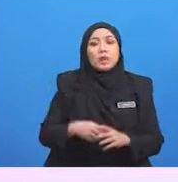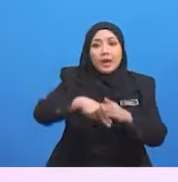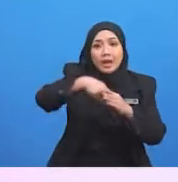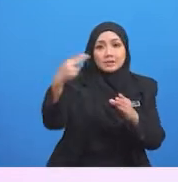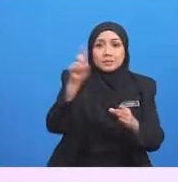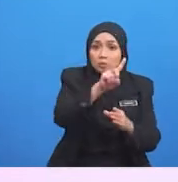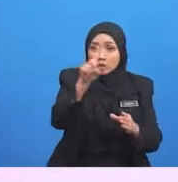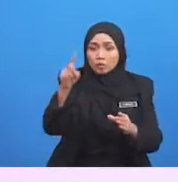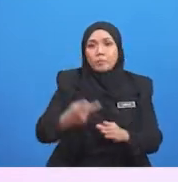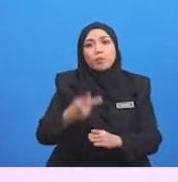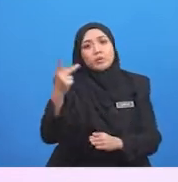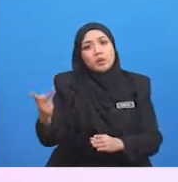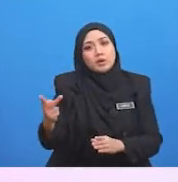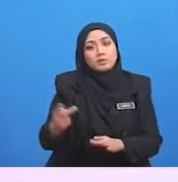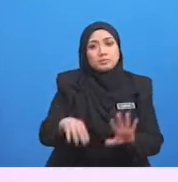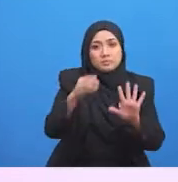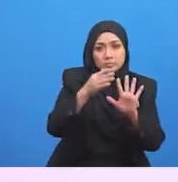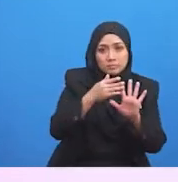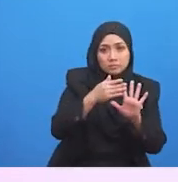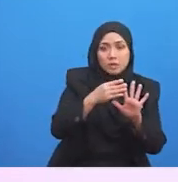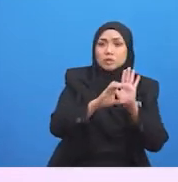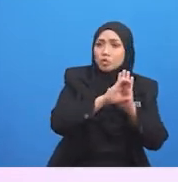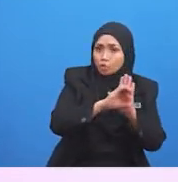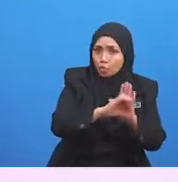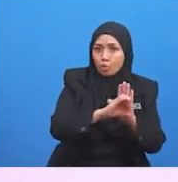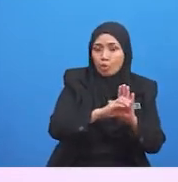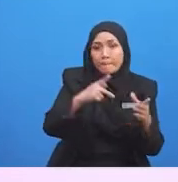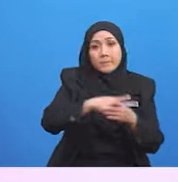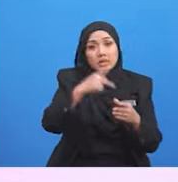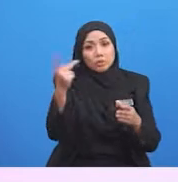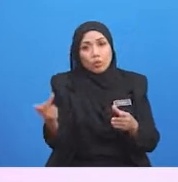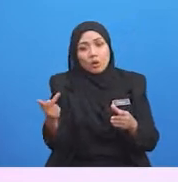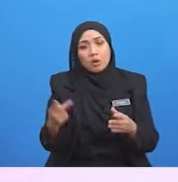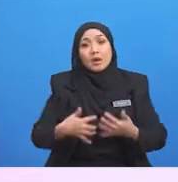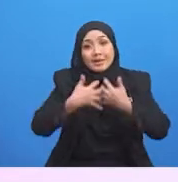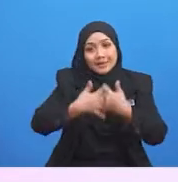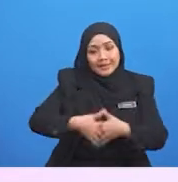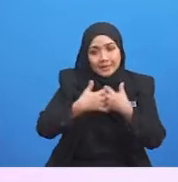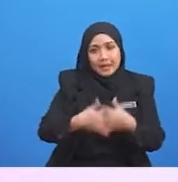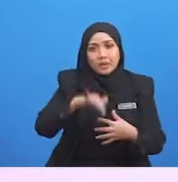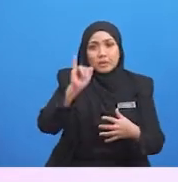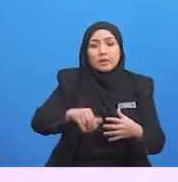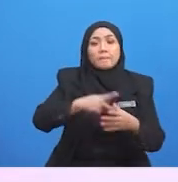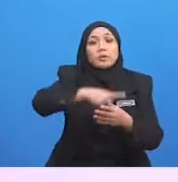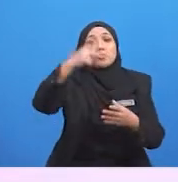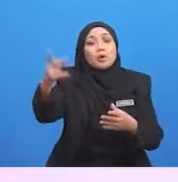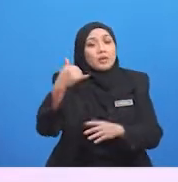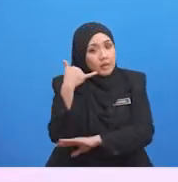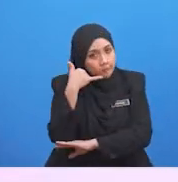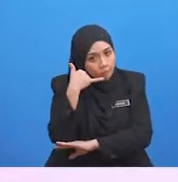ada barang atau perkhidmatan. Contoh pengeluar adalah seperti kilang yang mengeluarkan